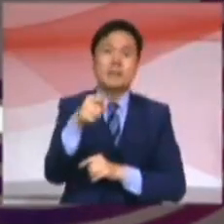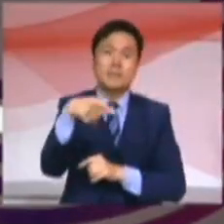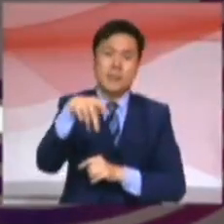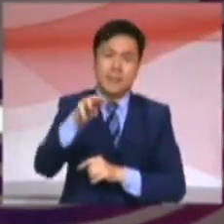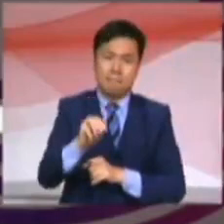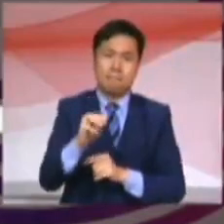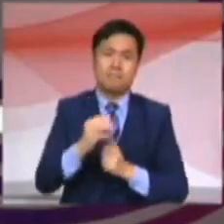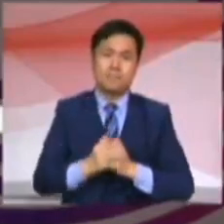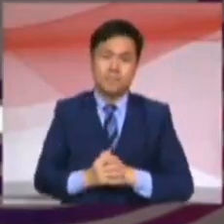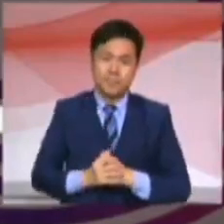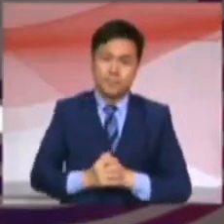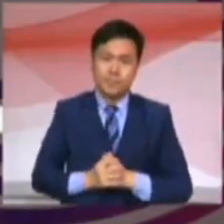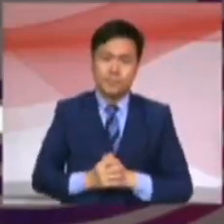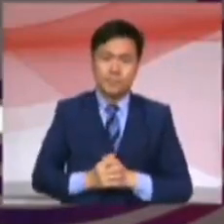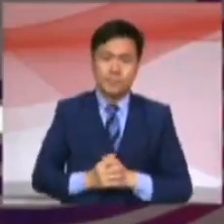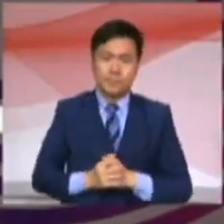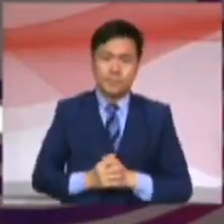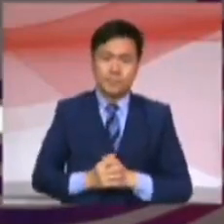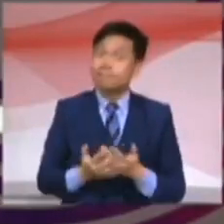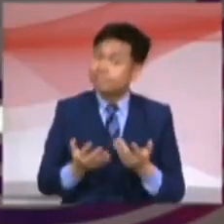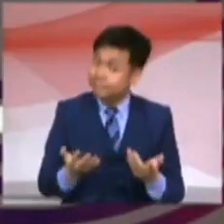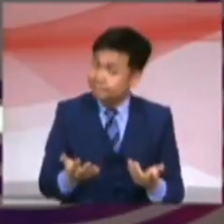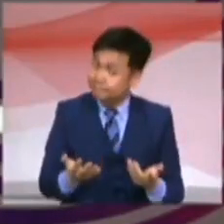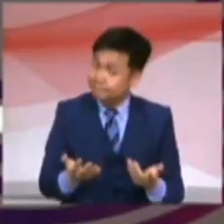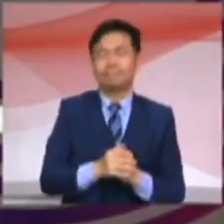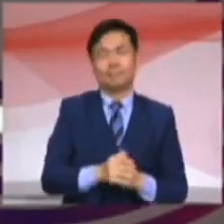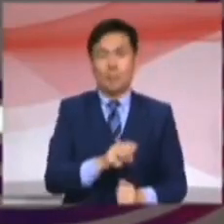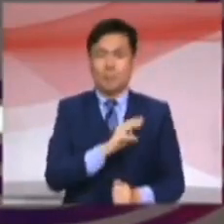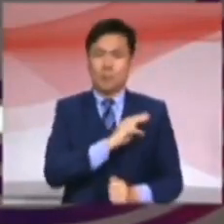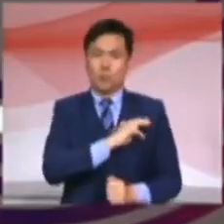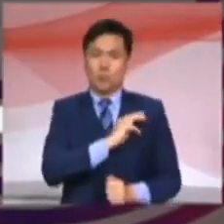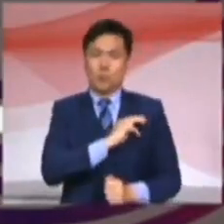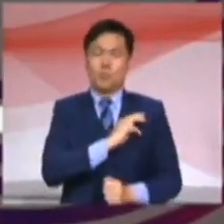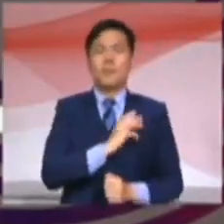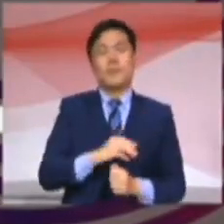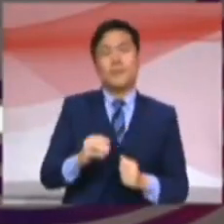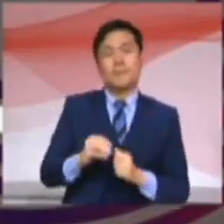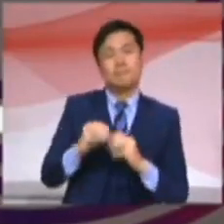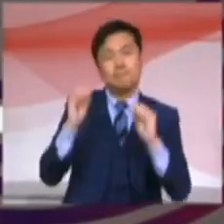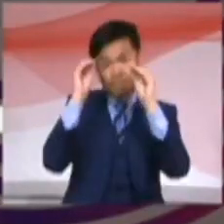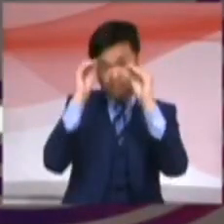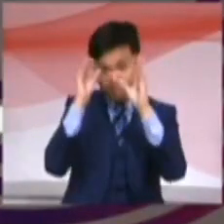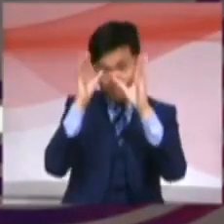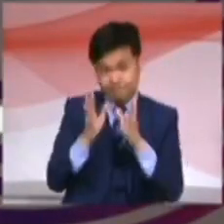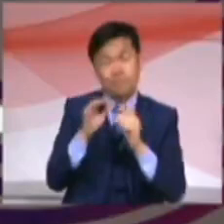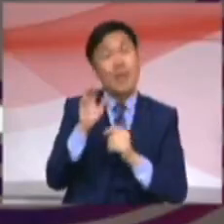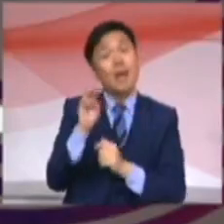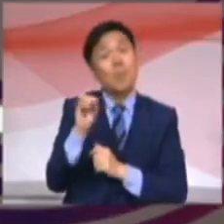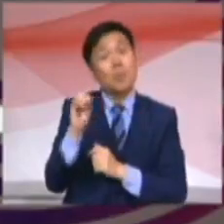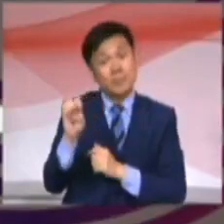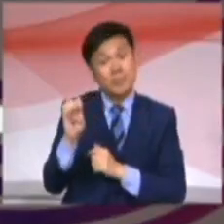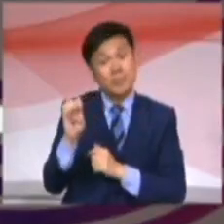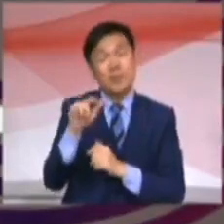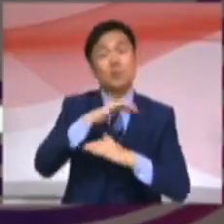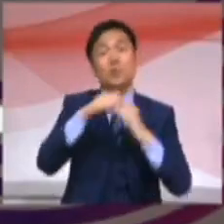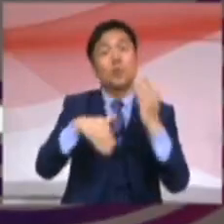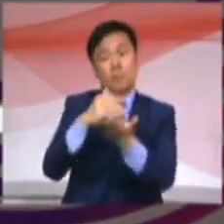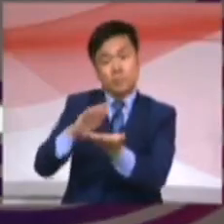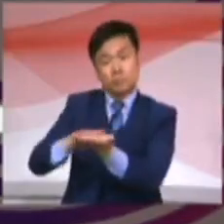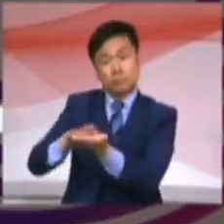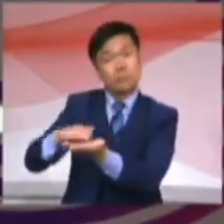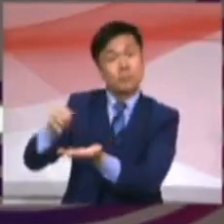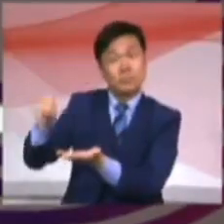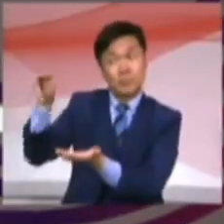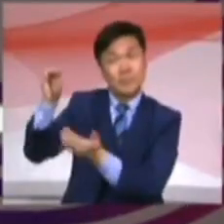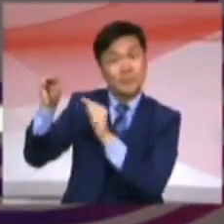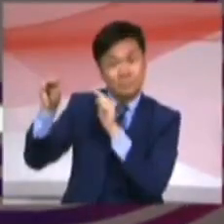Oleh yang demikian, KPM mengambil keputusan bahawa semua murid sekolah menengah akan